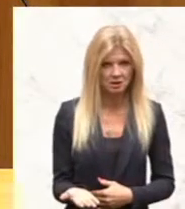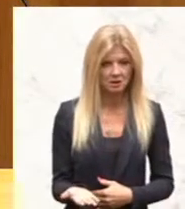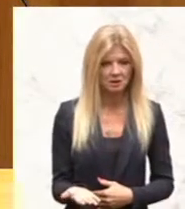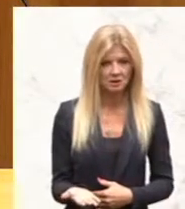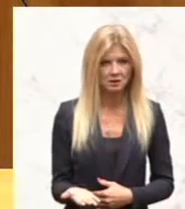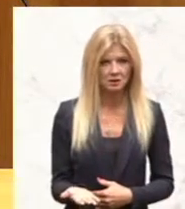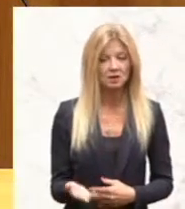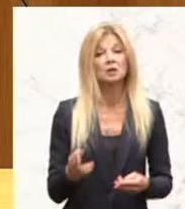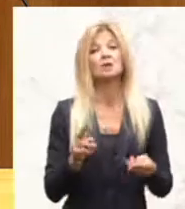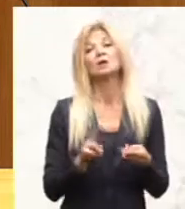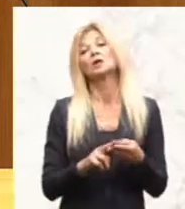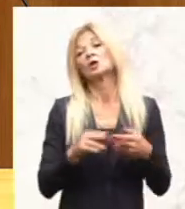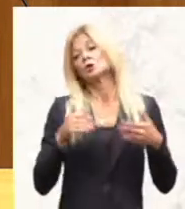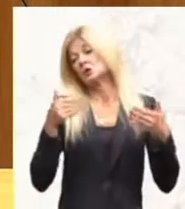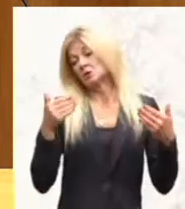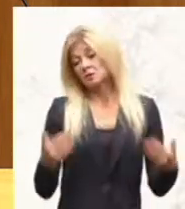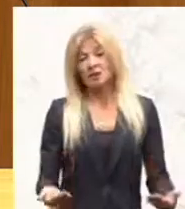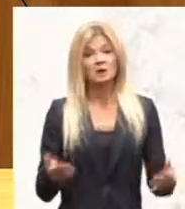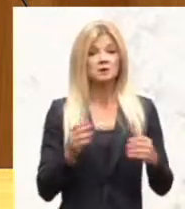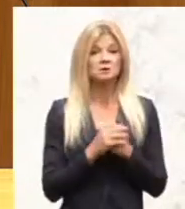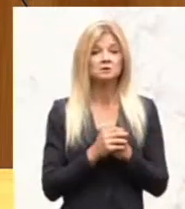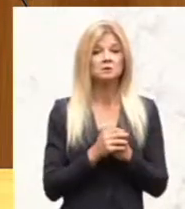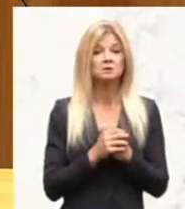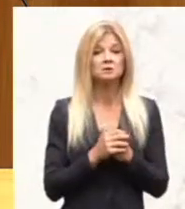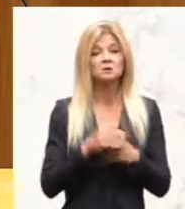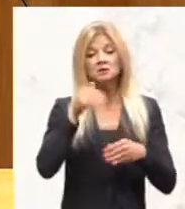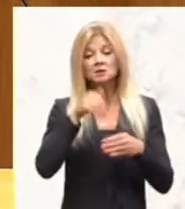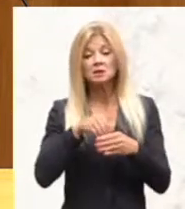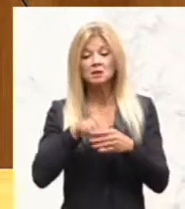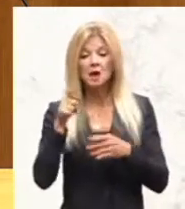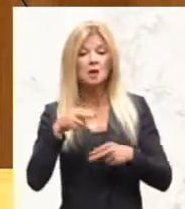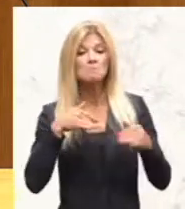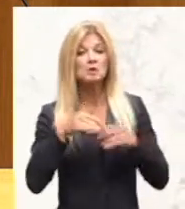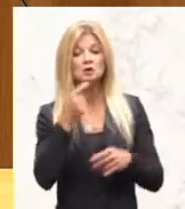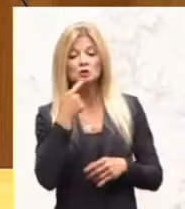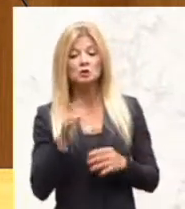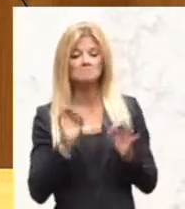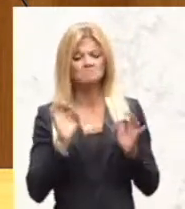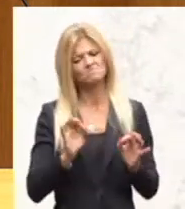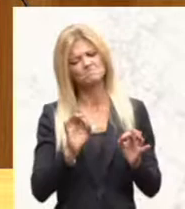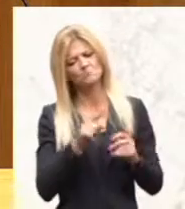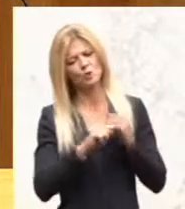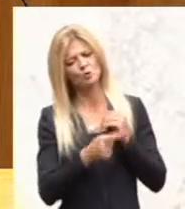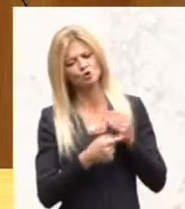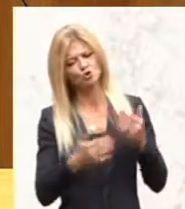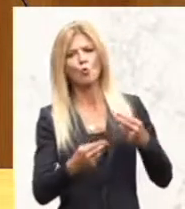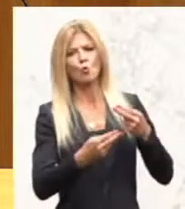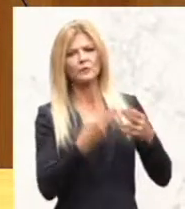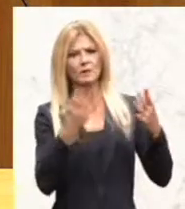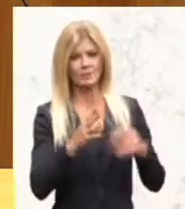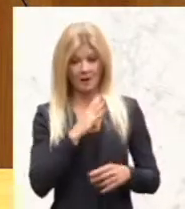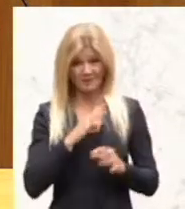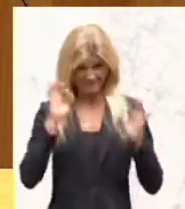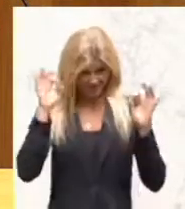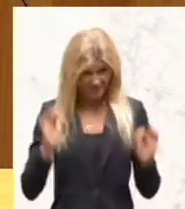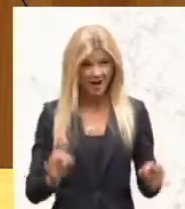ausmacht. Und dann wird knapp im Ministerium budgetiert und real sind die technischen Aufwendungen, sind die